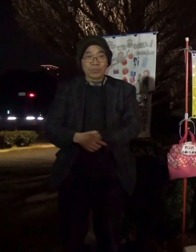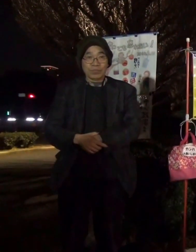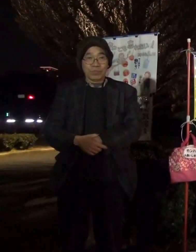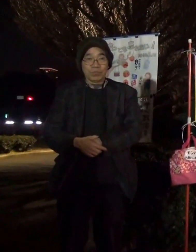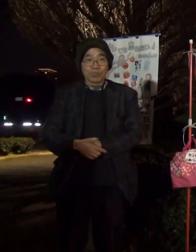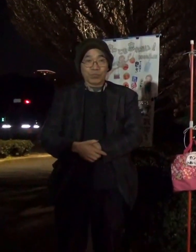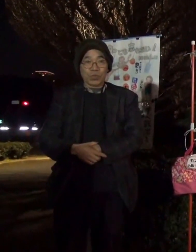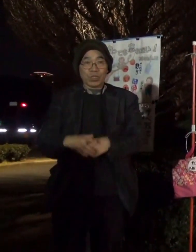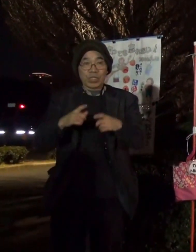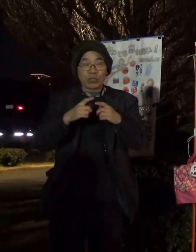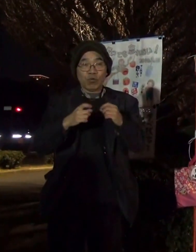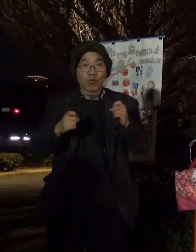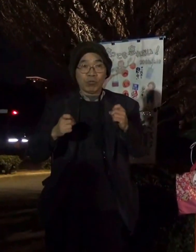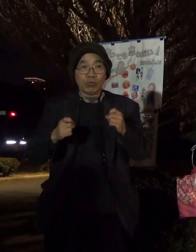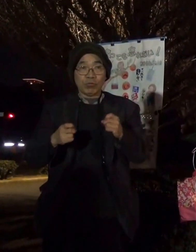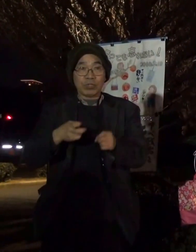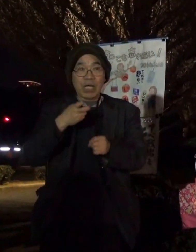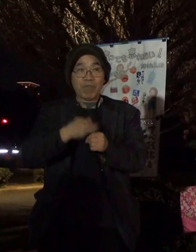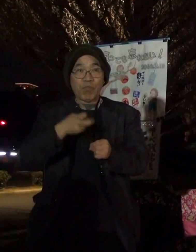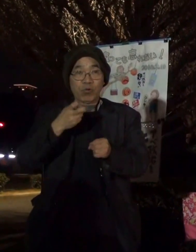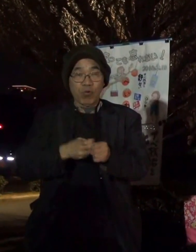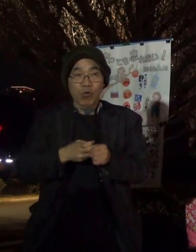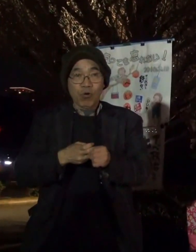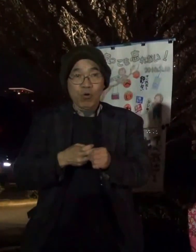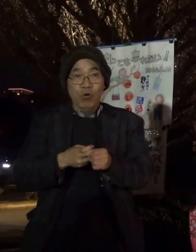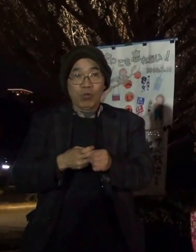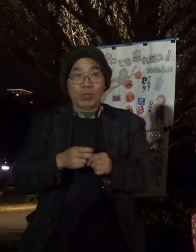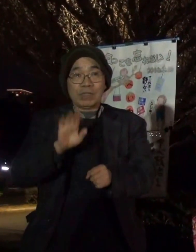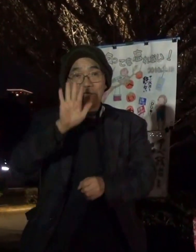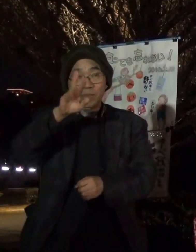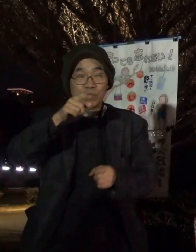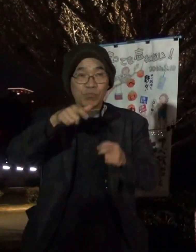日本国憲法全文を朗読しています。